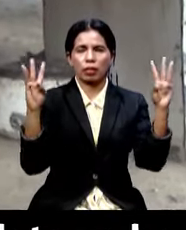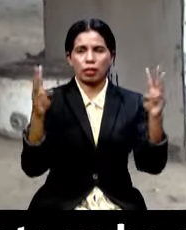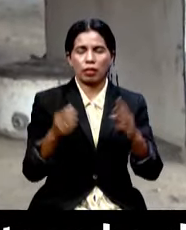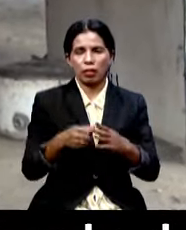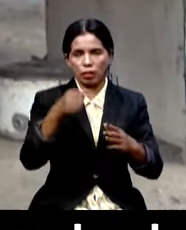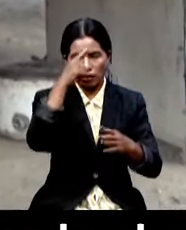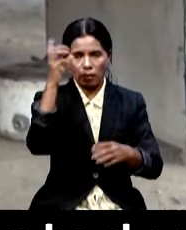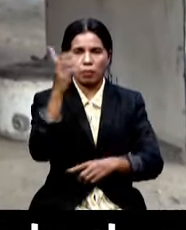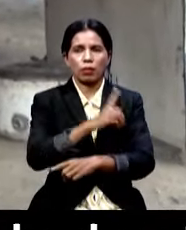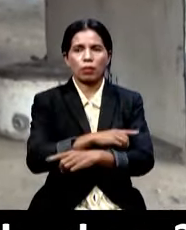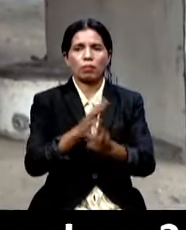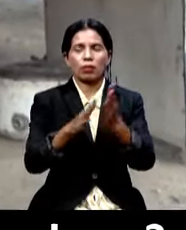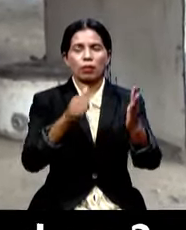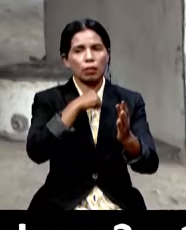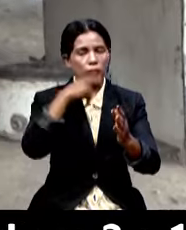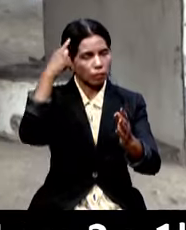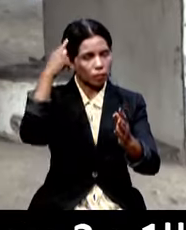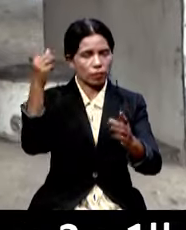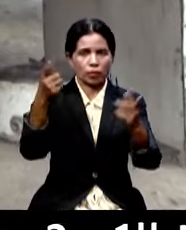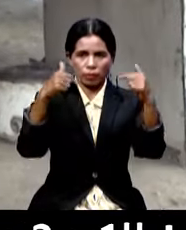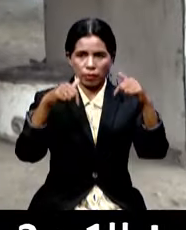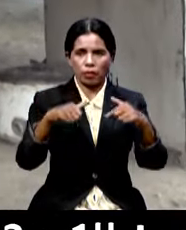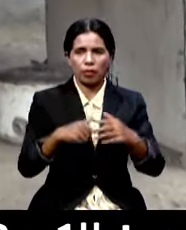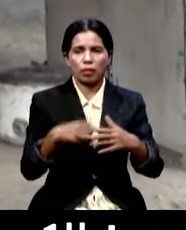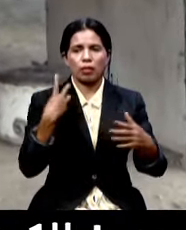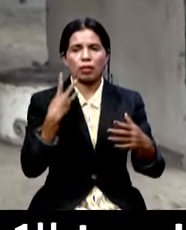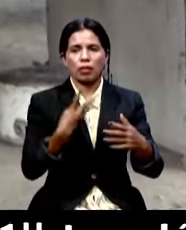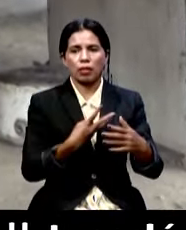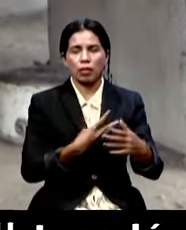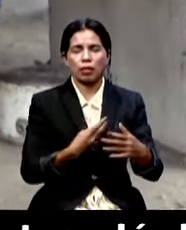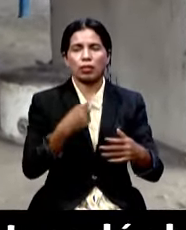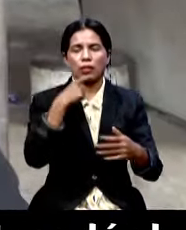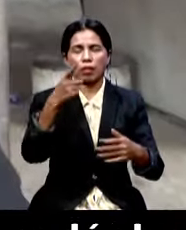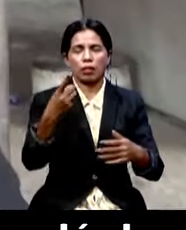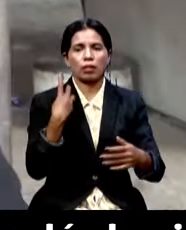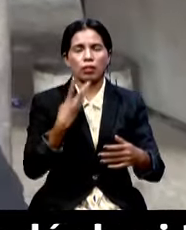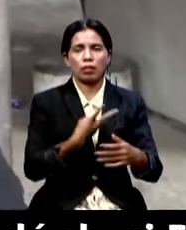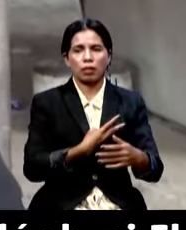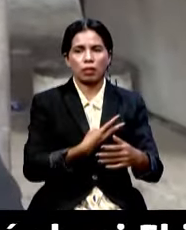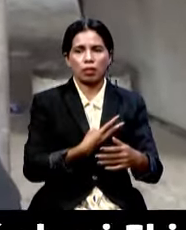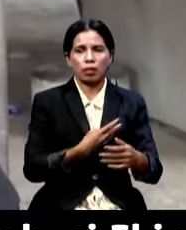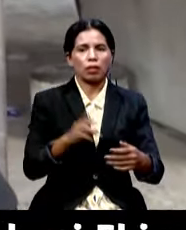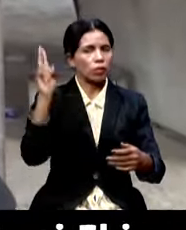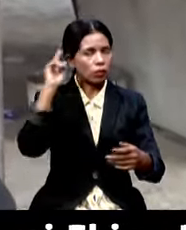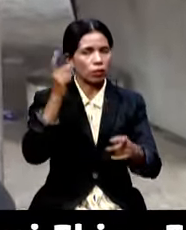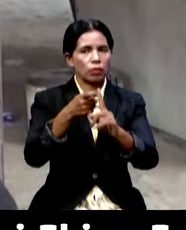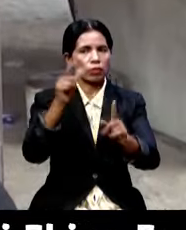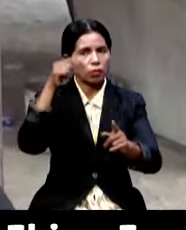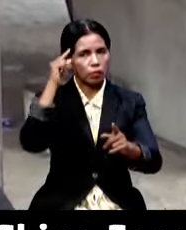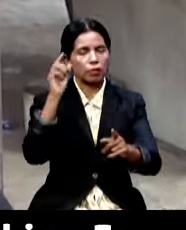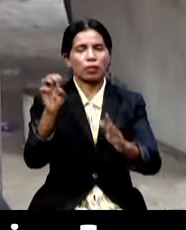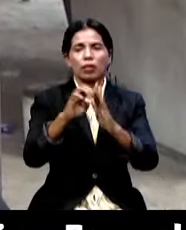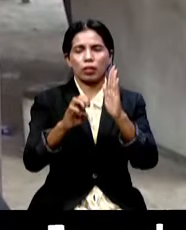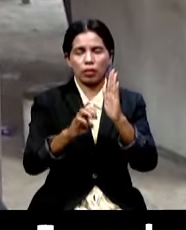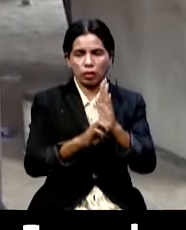tambah lorong bo tambah apa pemain ne maka sira haru kami rona kusikuber ba ira estado de anami diri